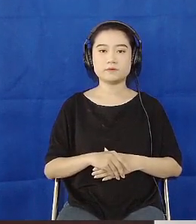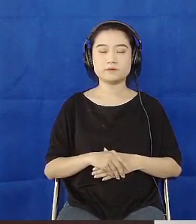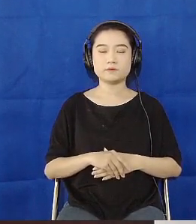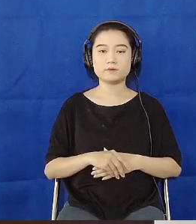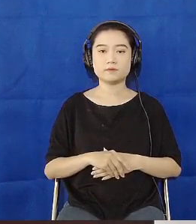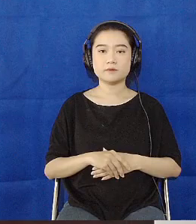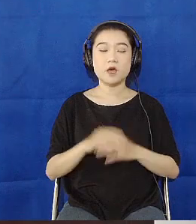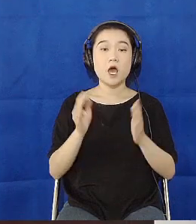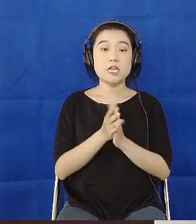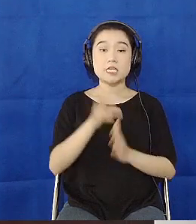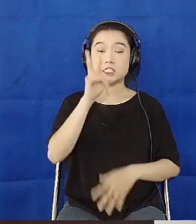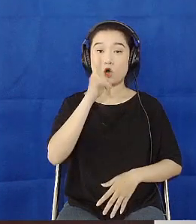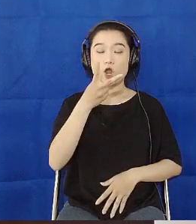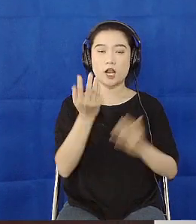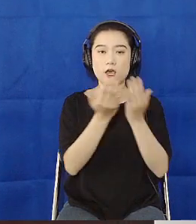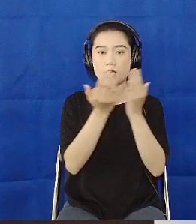Dan saudara-saudari terkasih,